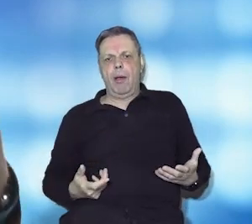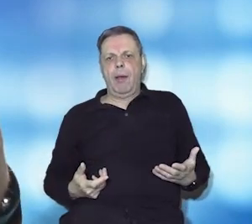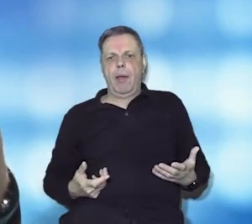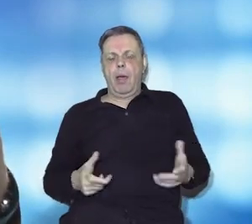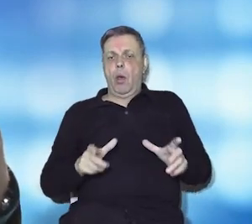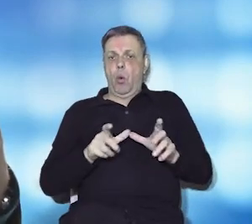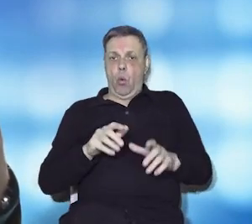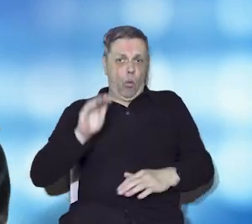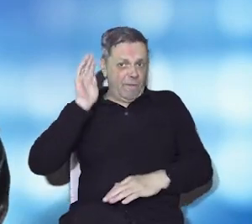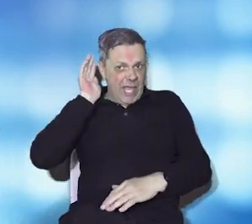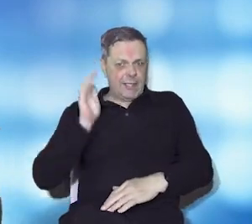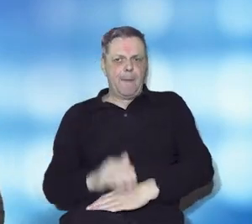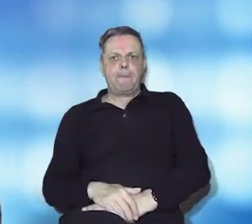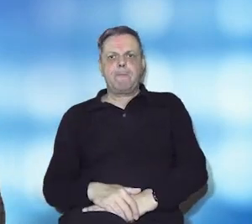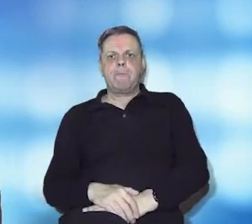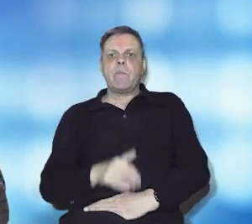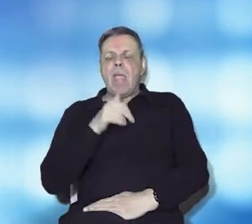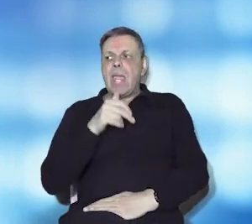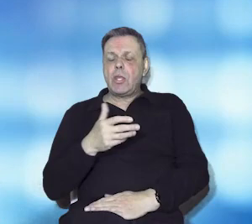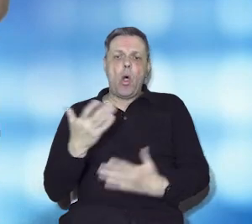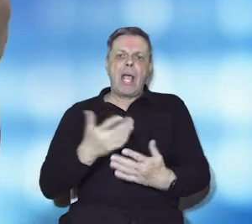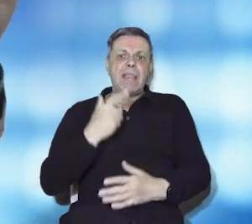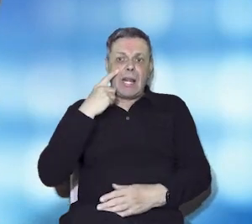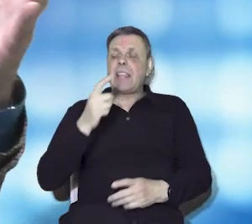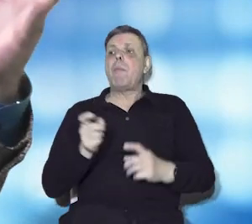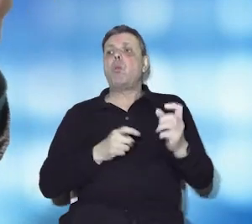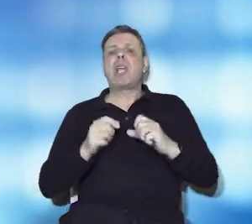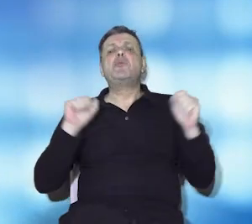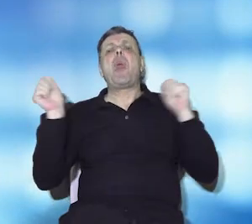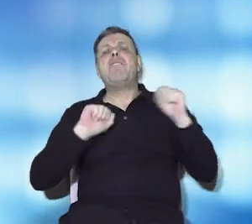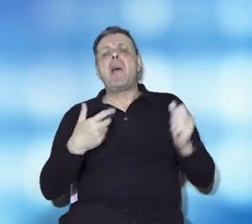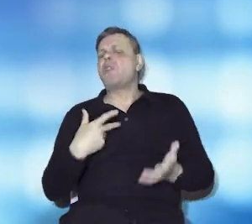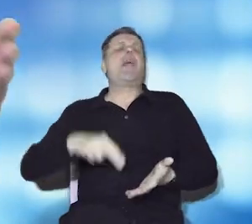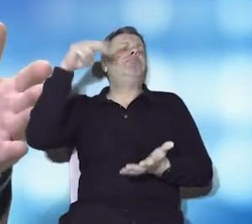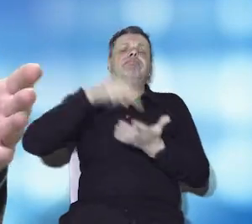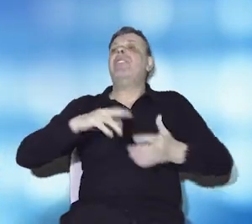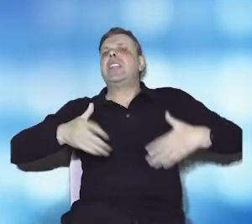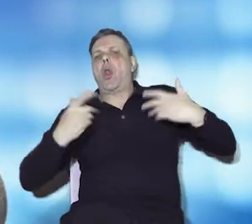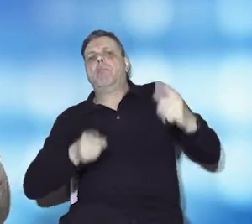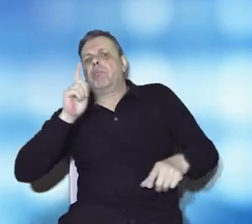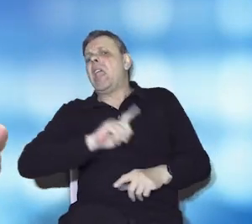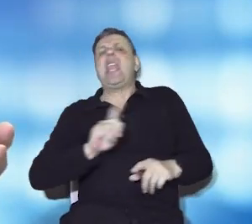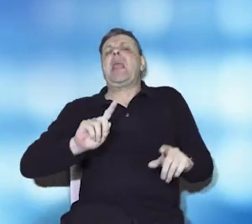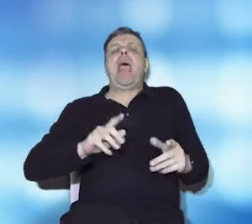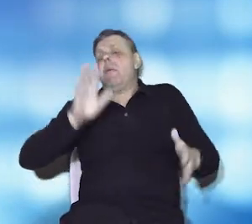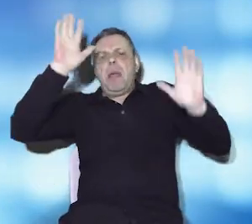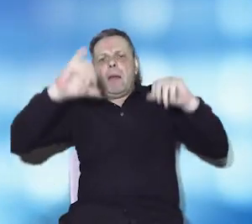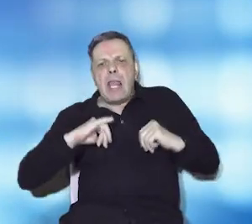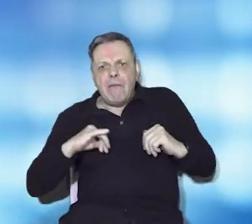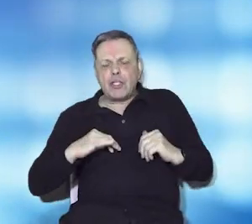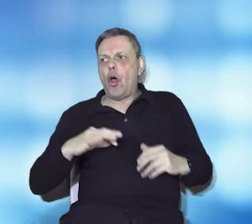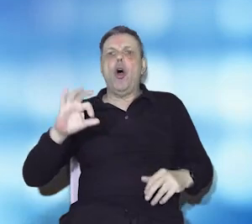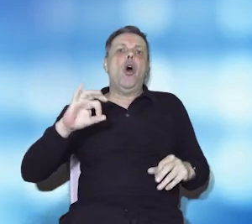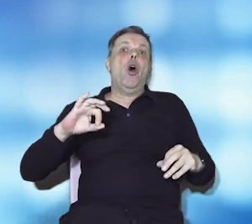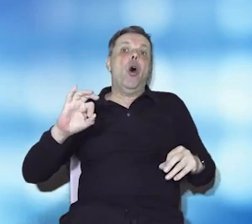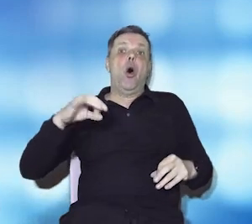mi se uključujemo u vijesti. Nije to ono samo kad gledamo utakmicu pa navijamo pa svi skačemo ili tako dalje ili ne skačemo, ovisi je nas to